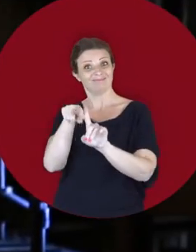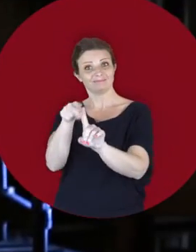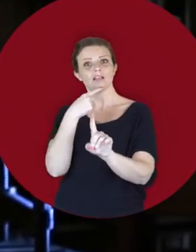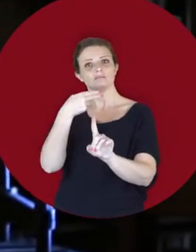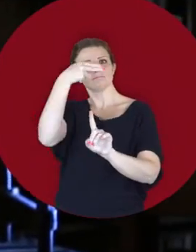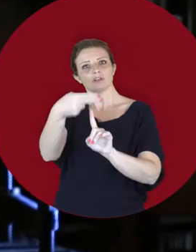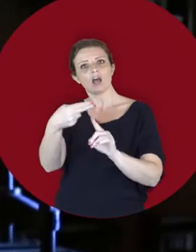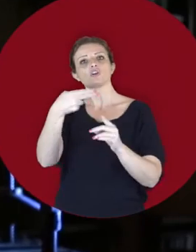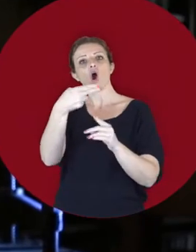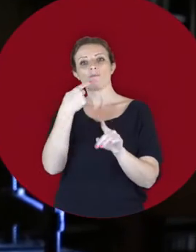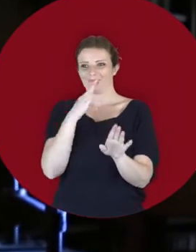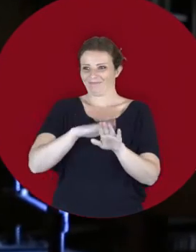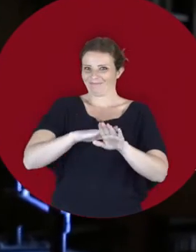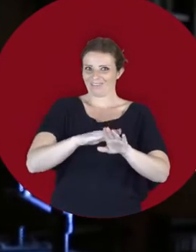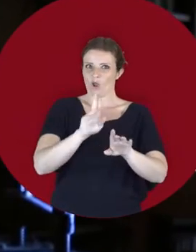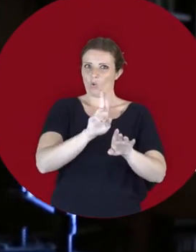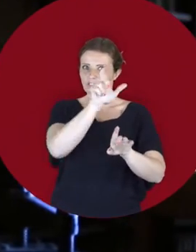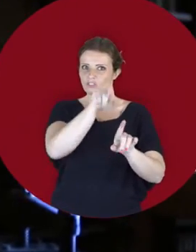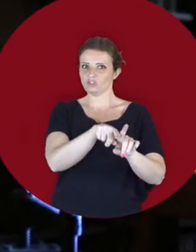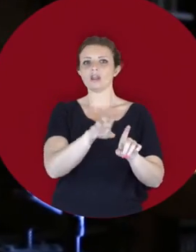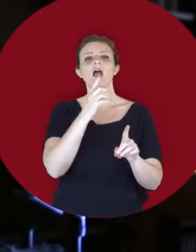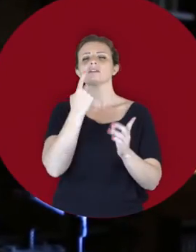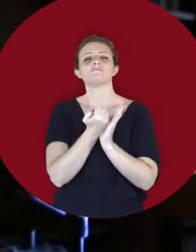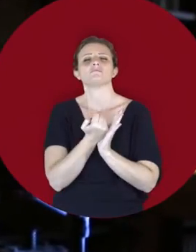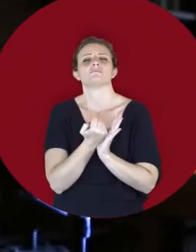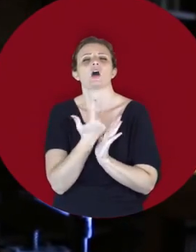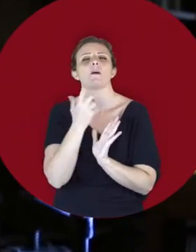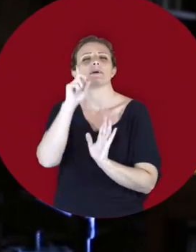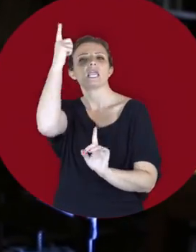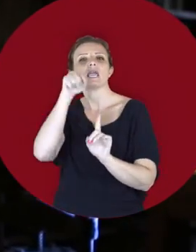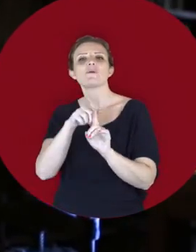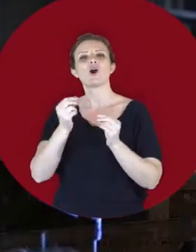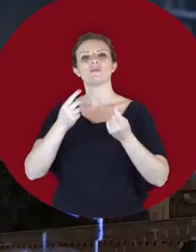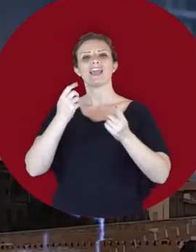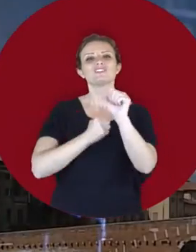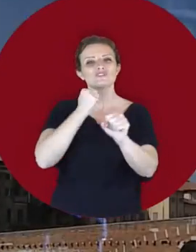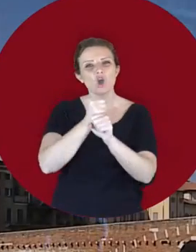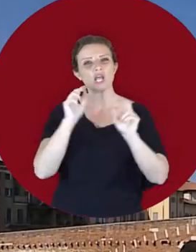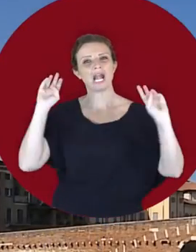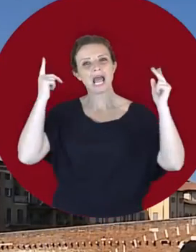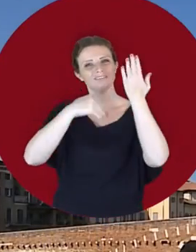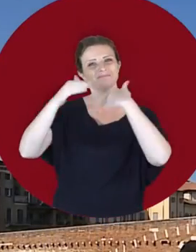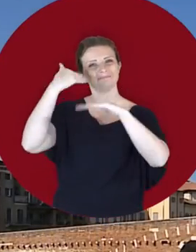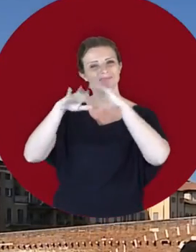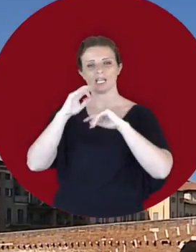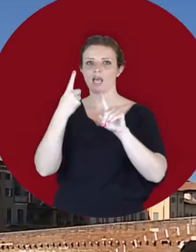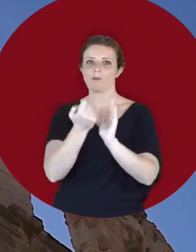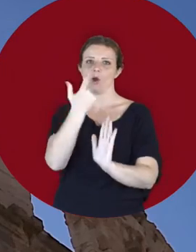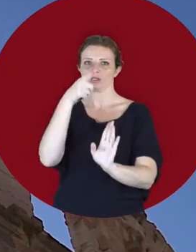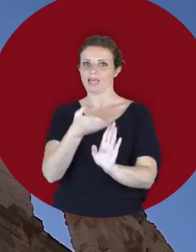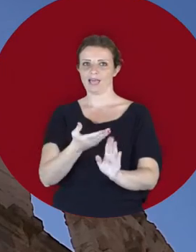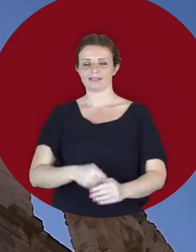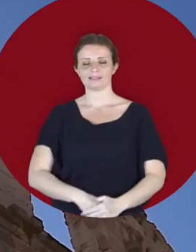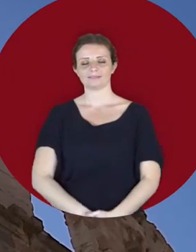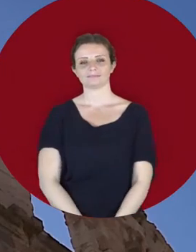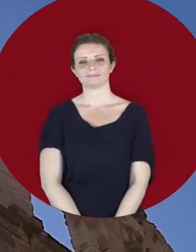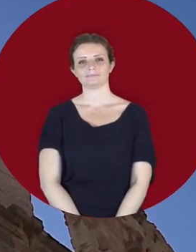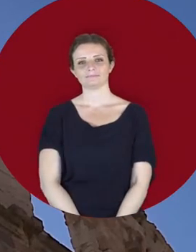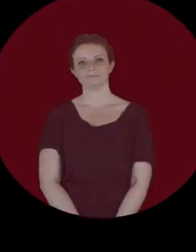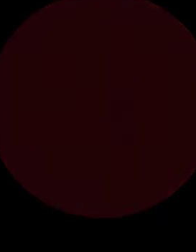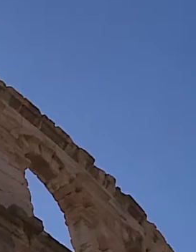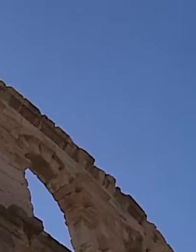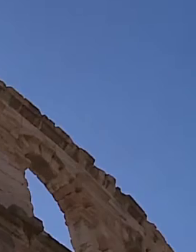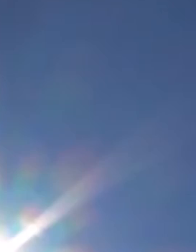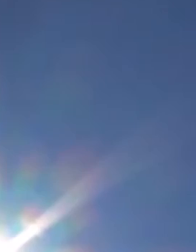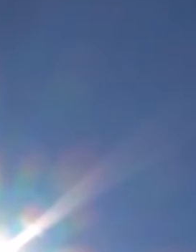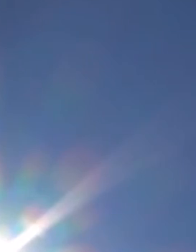vergato dalla mano di Ursicino una pietra miliare nella paleografia latina. Il fiume Adige attraversa la città, mentre i